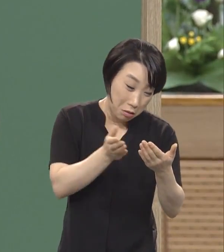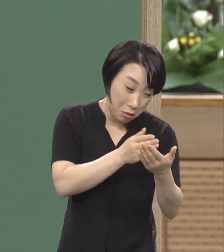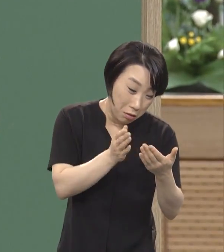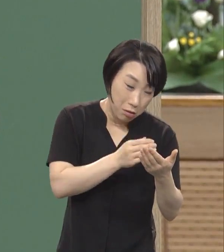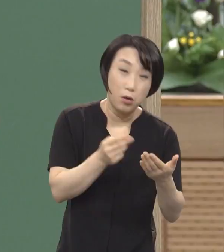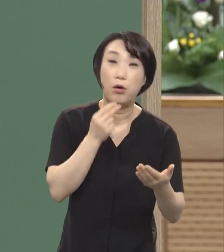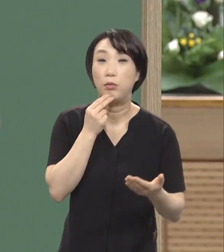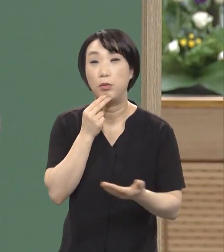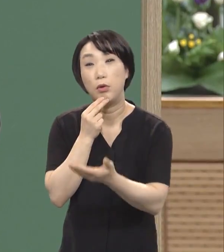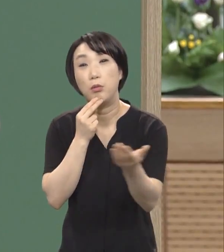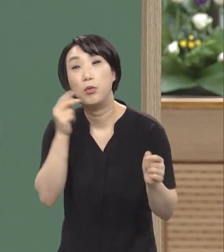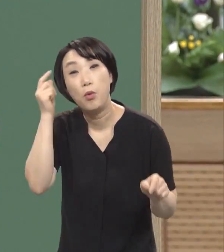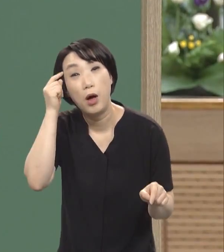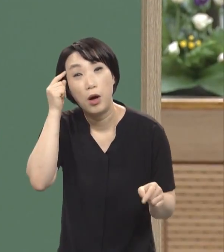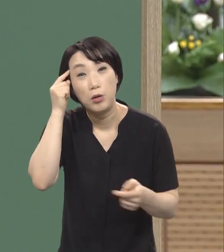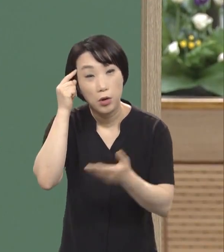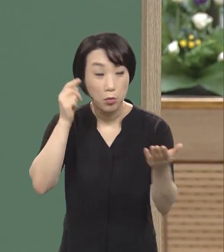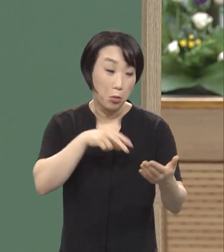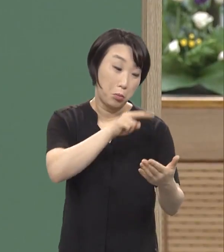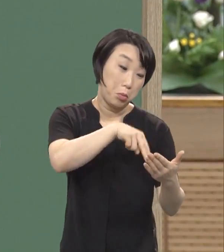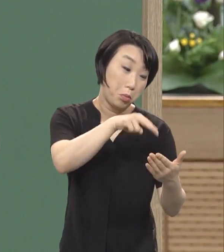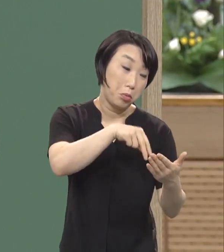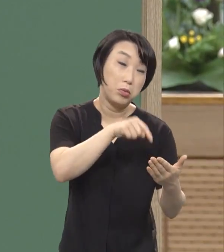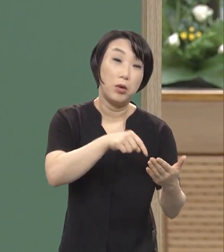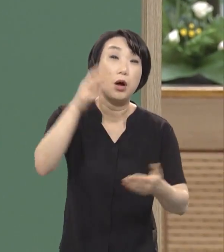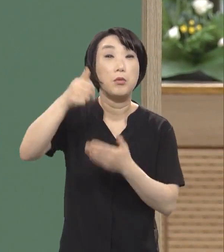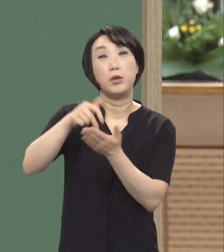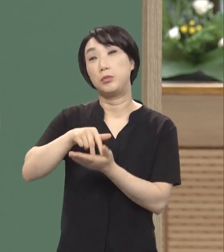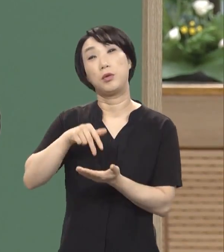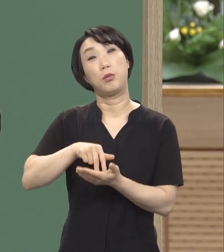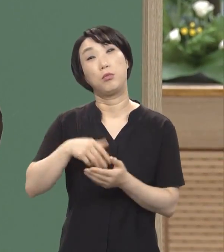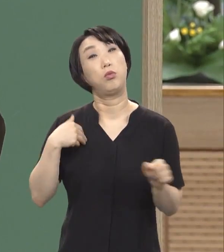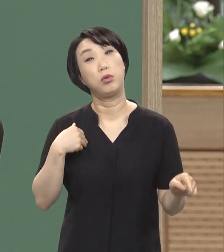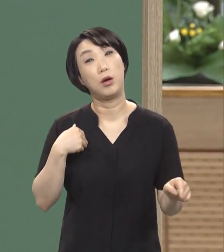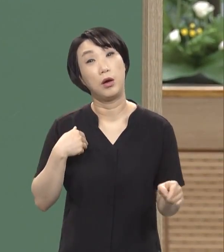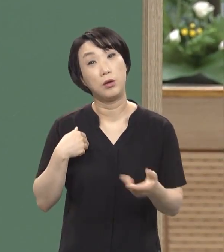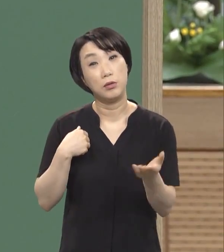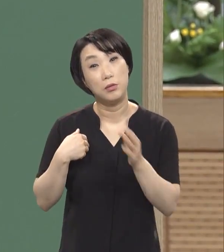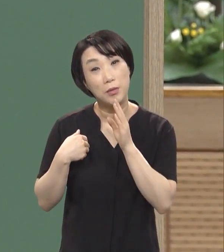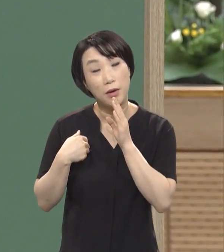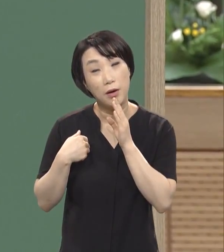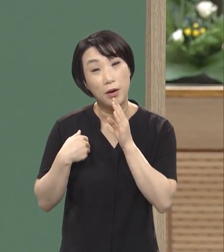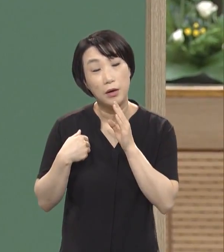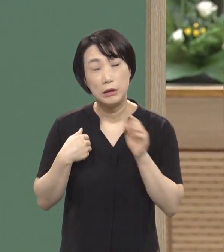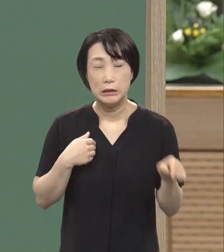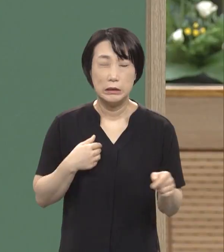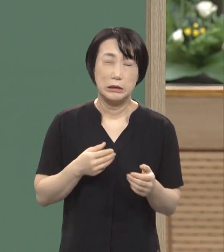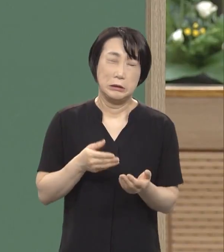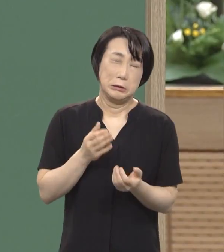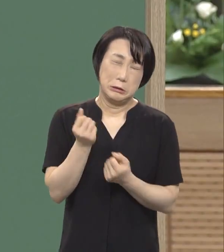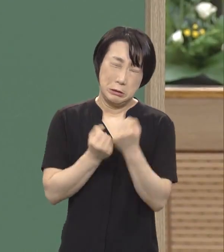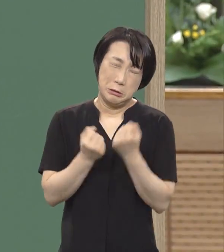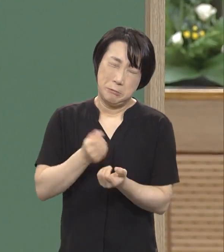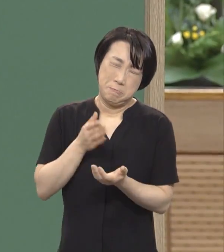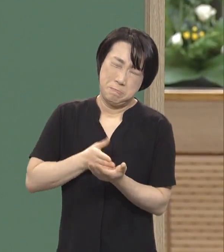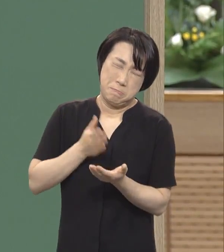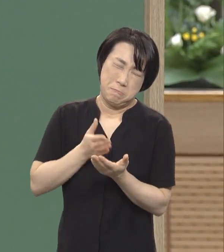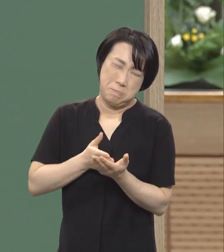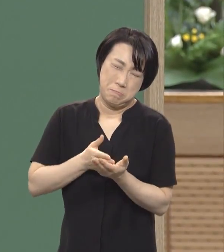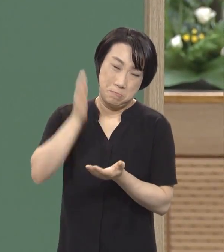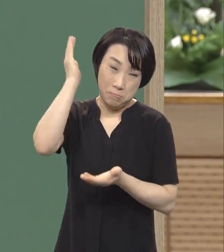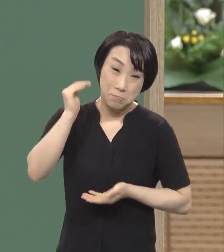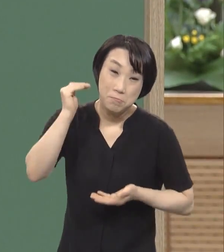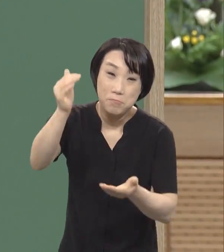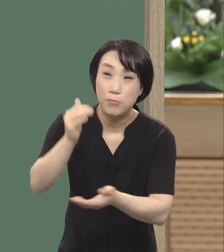왜? 그 읽어선 사정을 모르니까 이게 사정을 설명해 줘야 알잖아요.